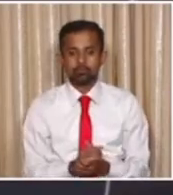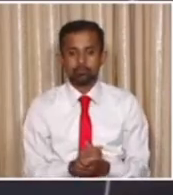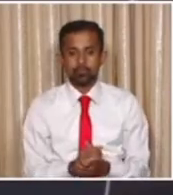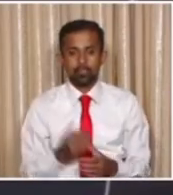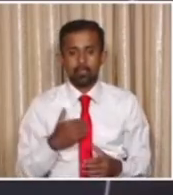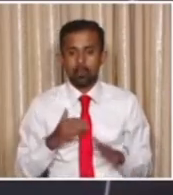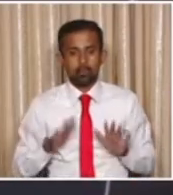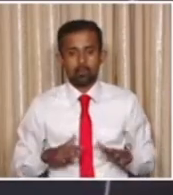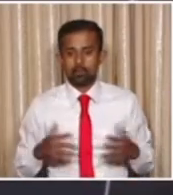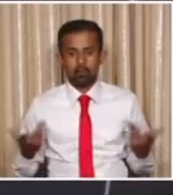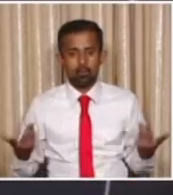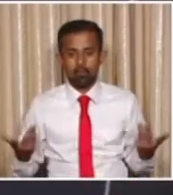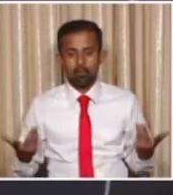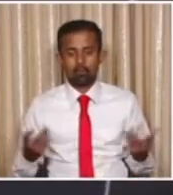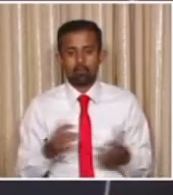දක්වන්නේ. අපි හිටියේ නැහැ.